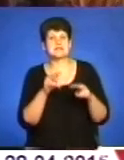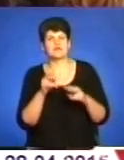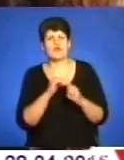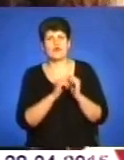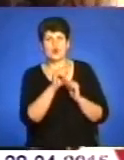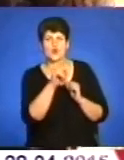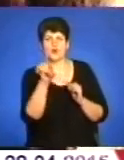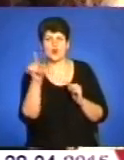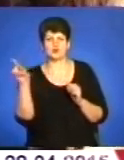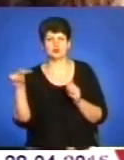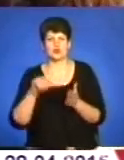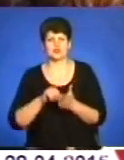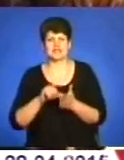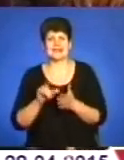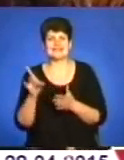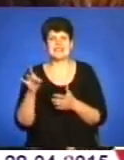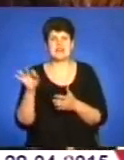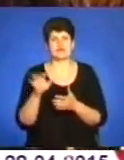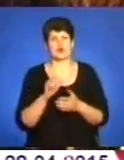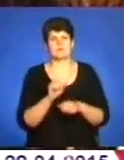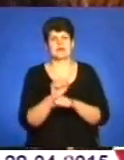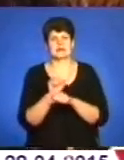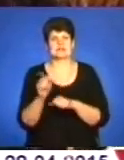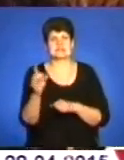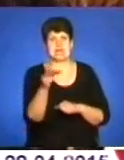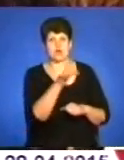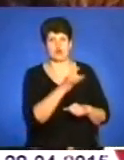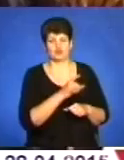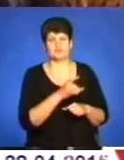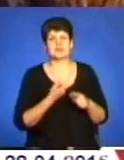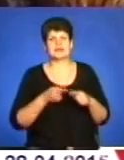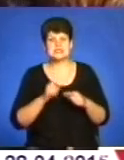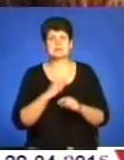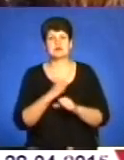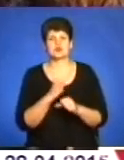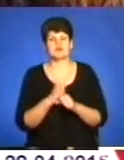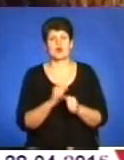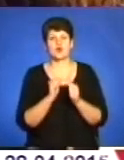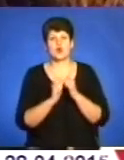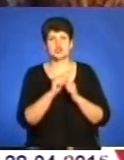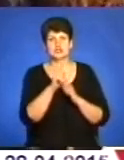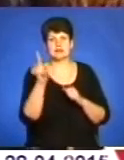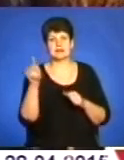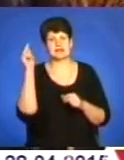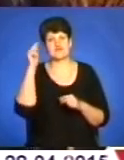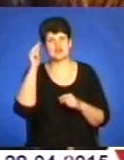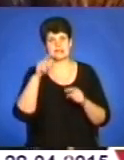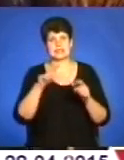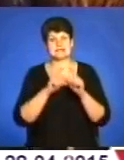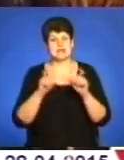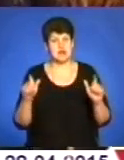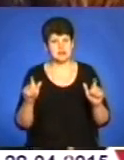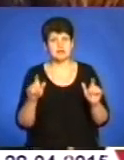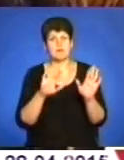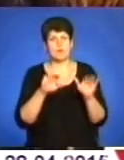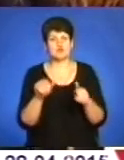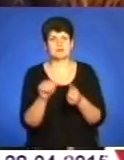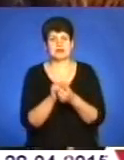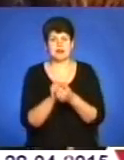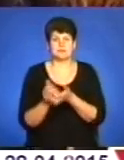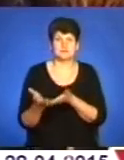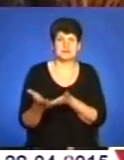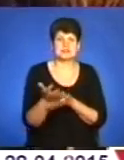кожного учасника Євромайдану з району. Над цим працював кожен навчальний заклад, потім матеріали були